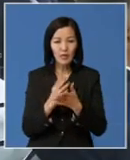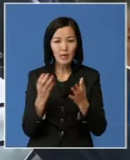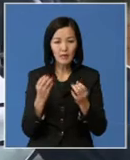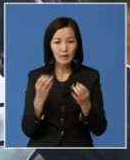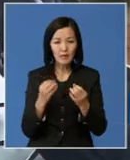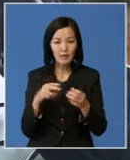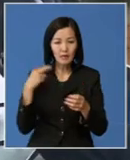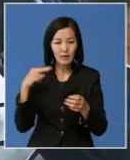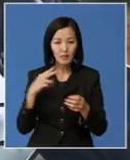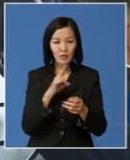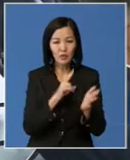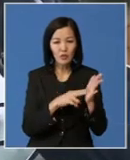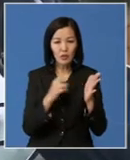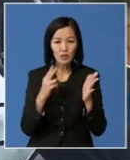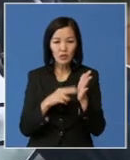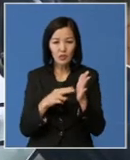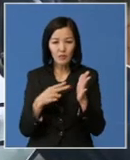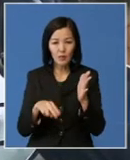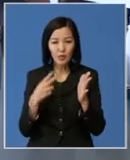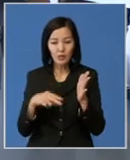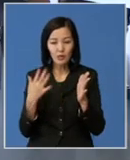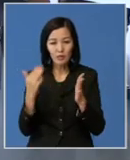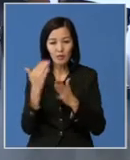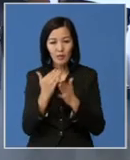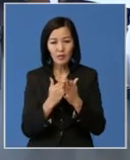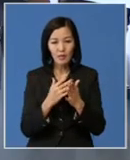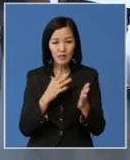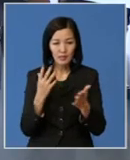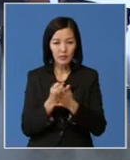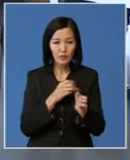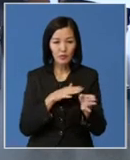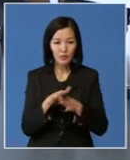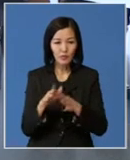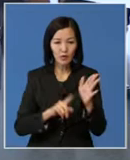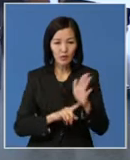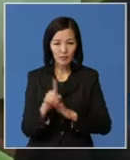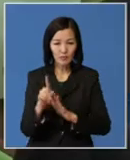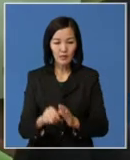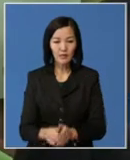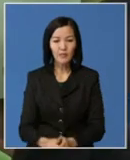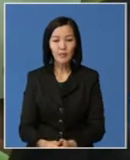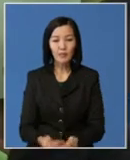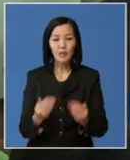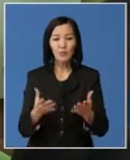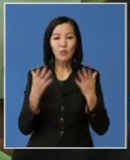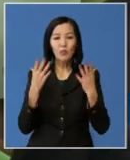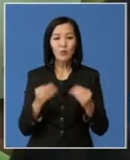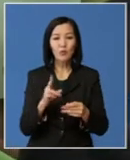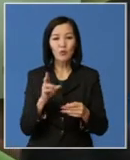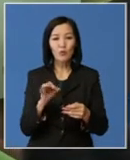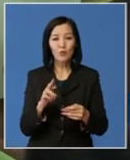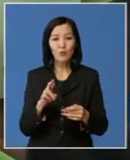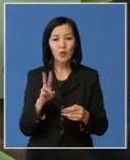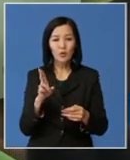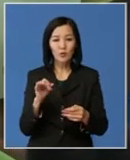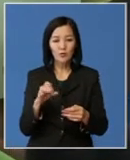қоса елбасының 7-20-25 бағдарламасы да өз сәтімен жүзеге аса бастады. Бүгінгі күні бізде Қоян-Құста